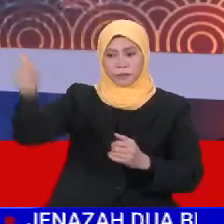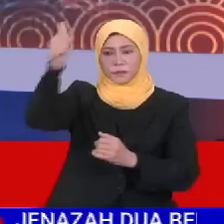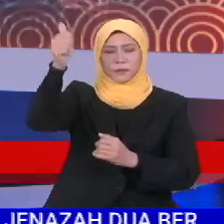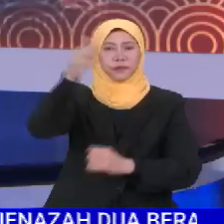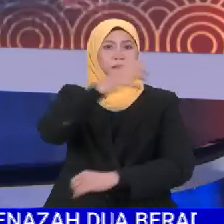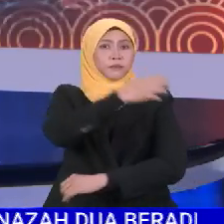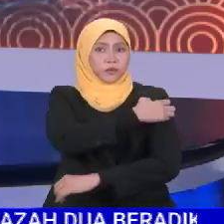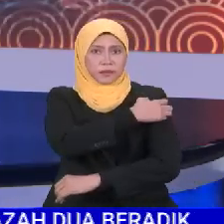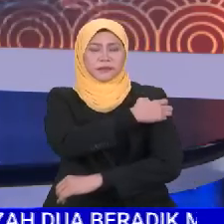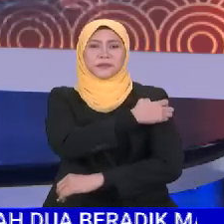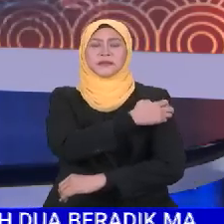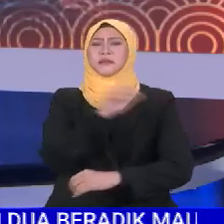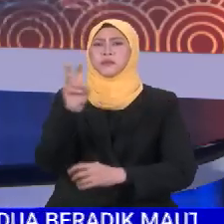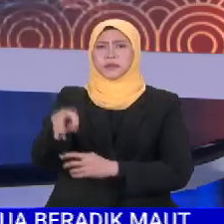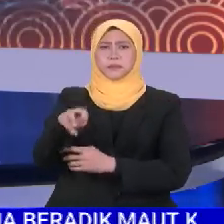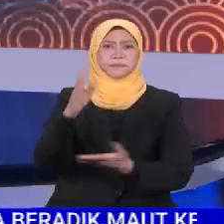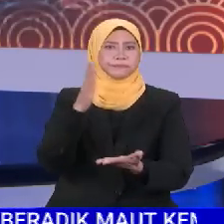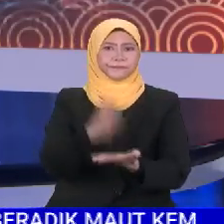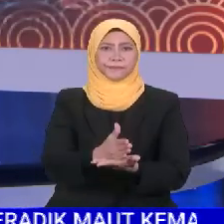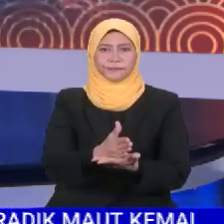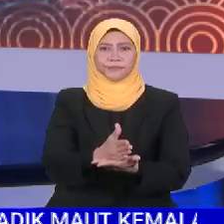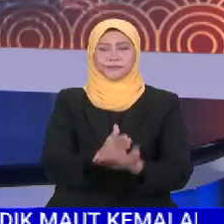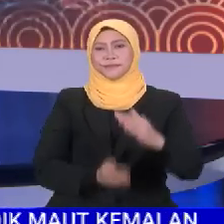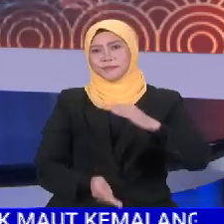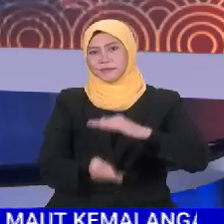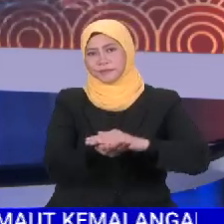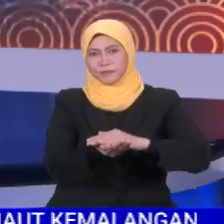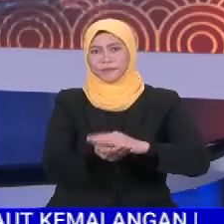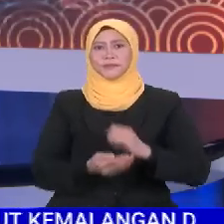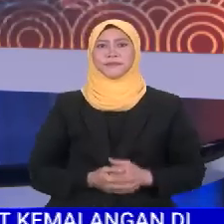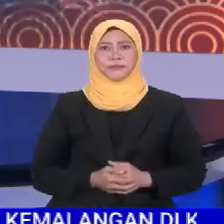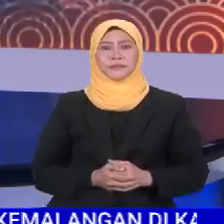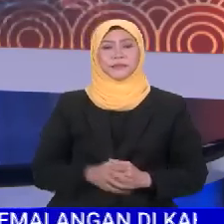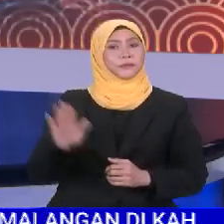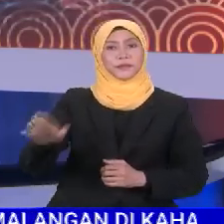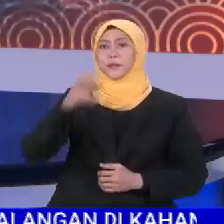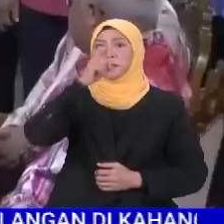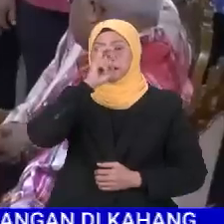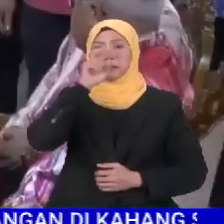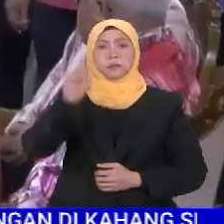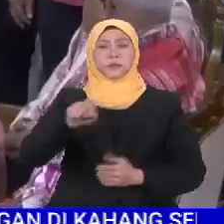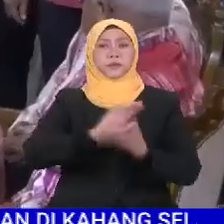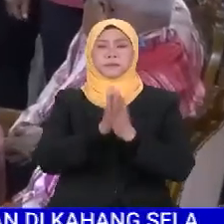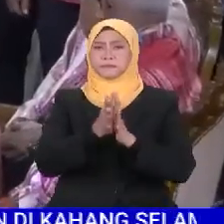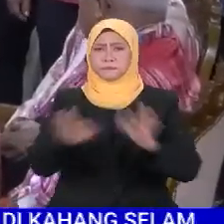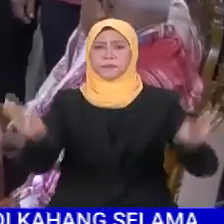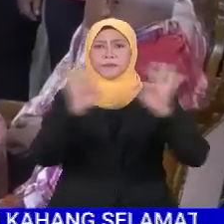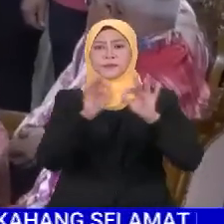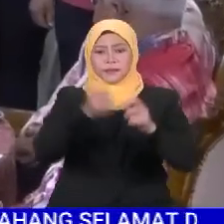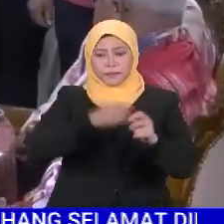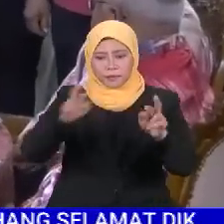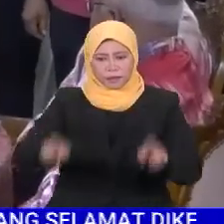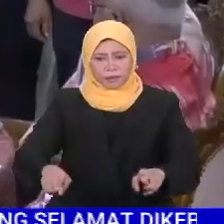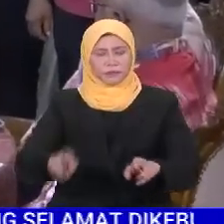agensi penguatkuasaan wajib menghentikan amalan berkenaan. Beliau menegaskan perlu menjadi intipati setiap